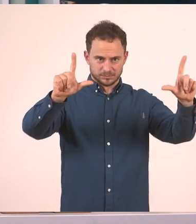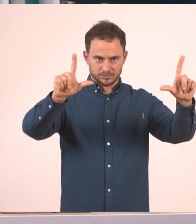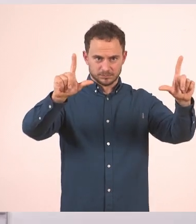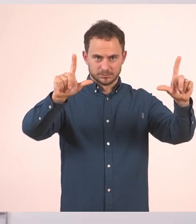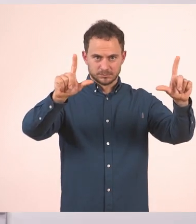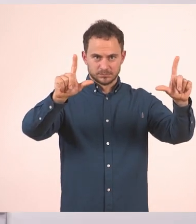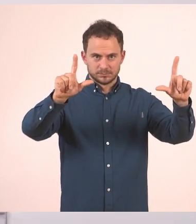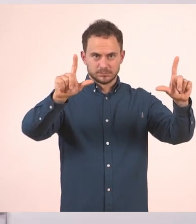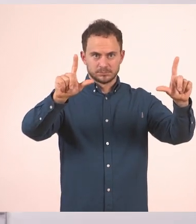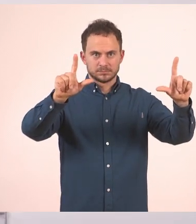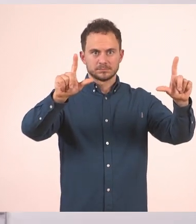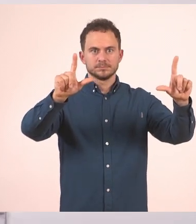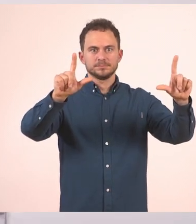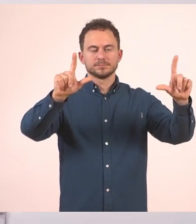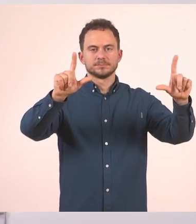χωρίζω